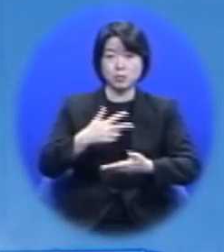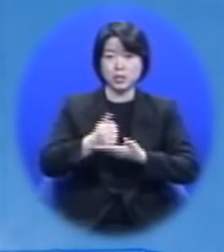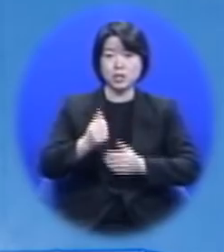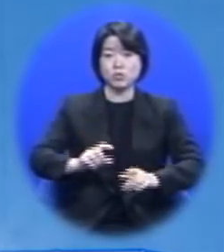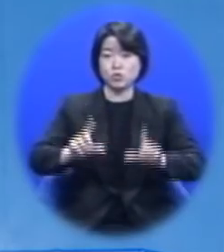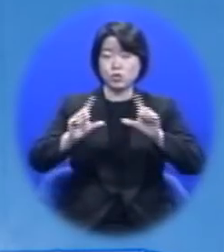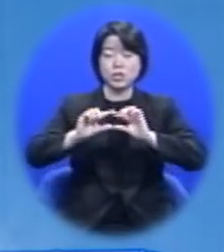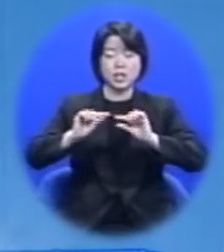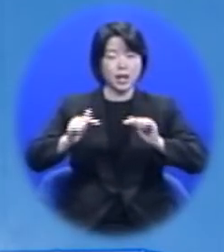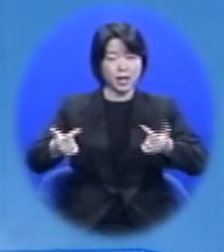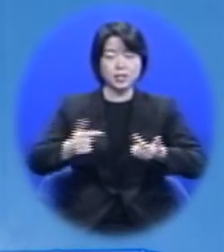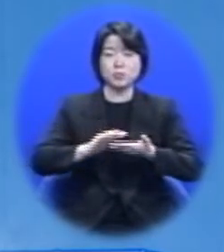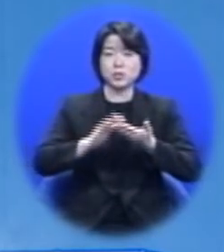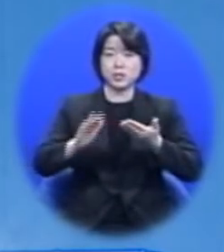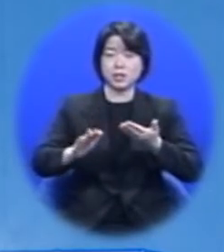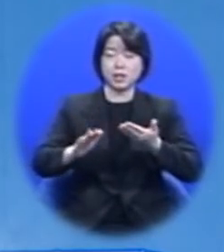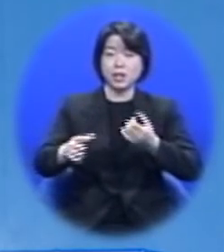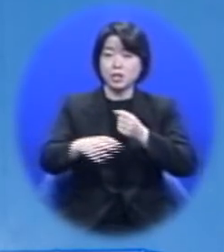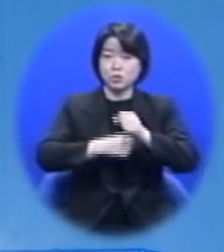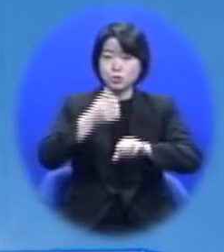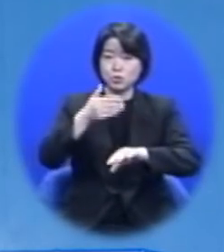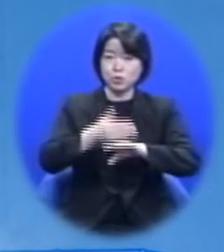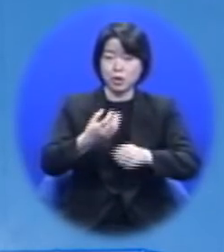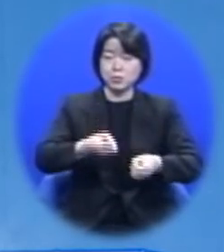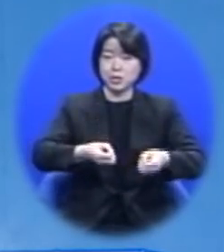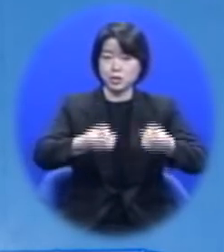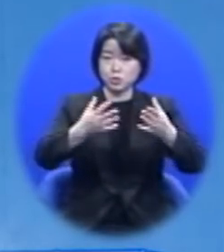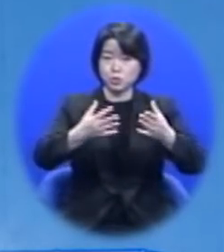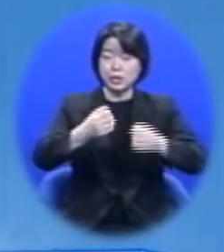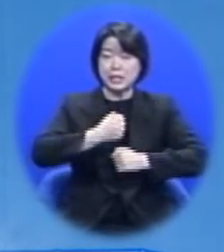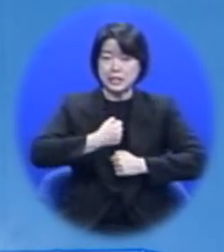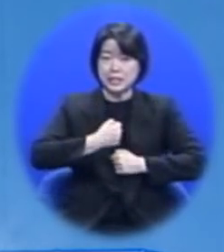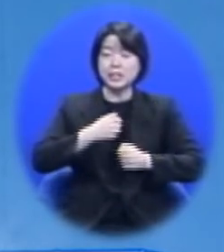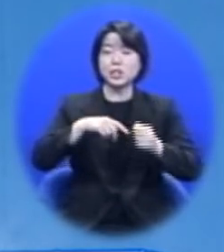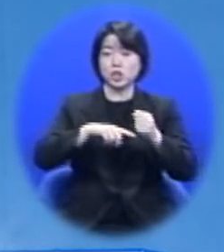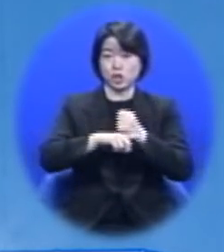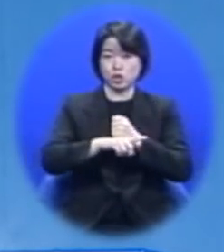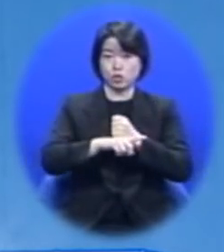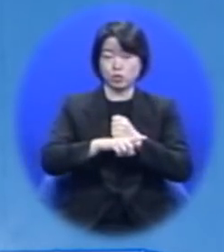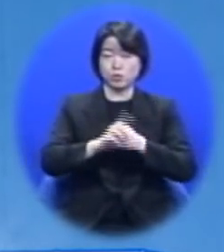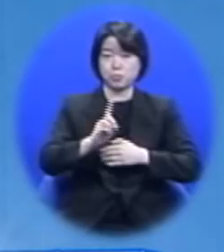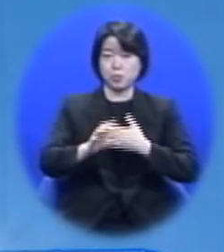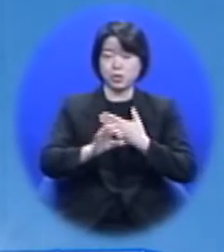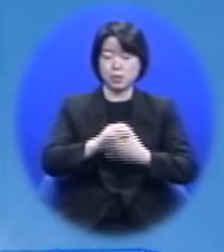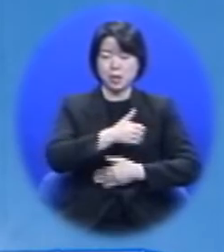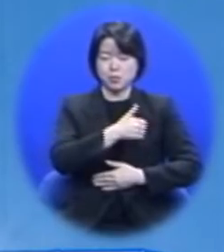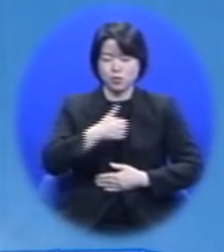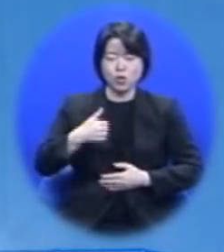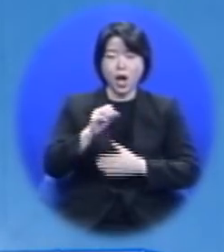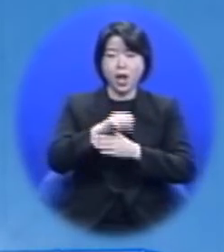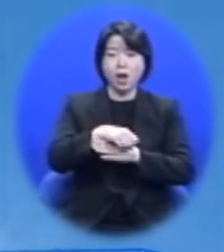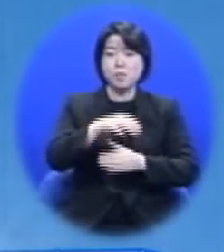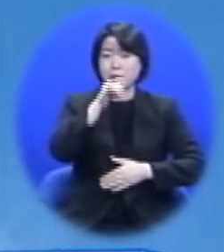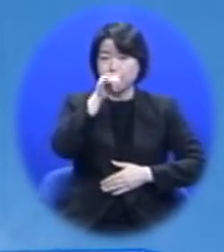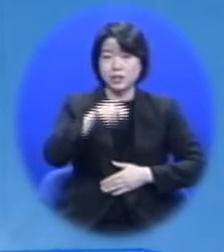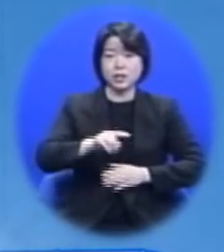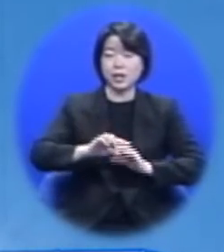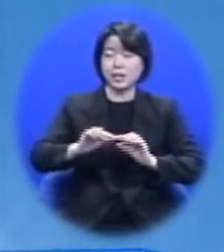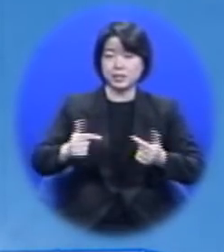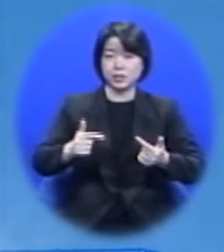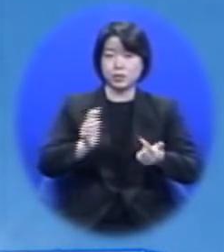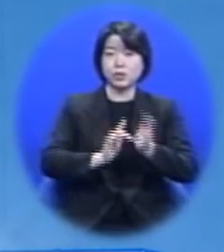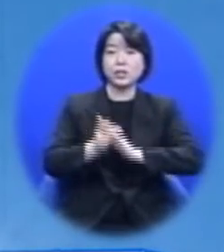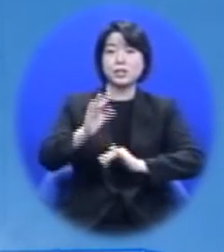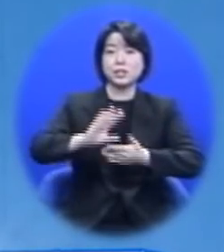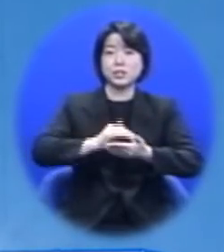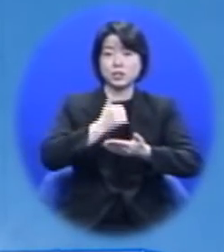아닙니다. 추수감사주일을 지키는 까닭은 풍성한 열매에 있는 게 아닙니다. 예수